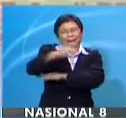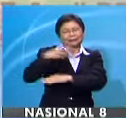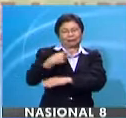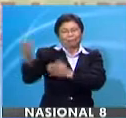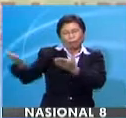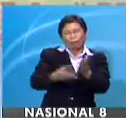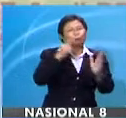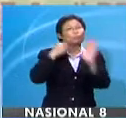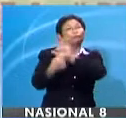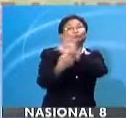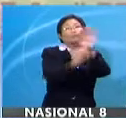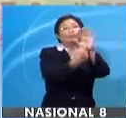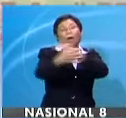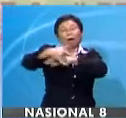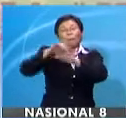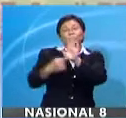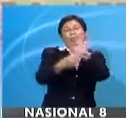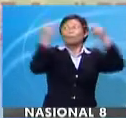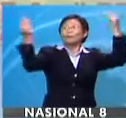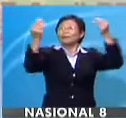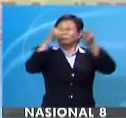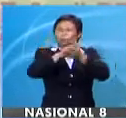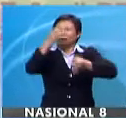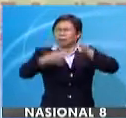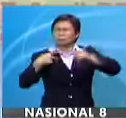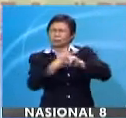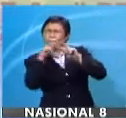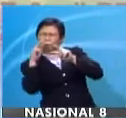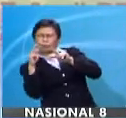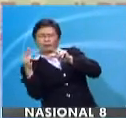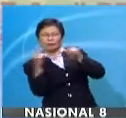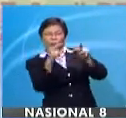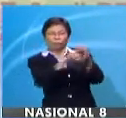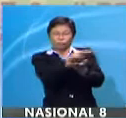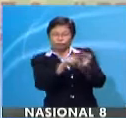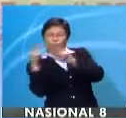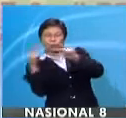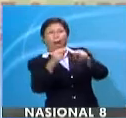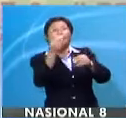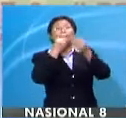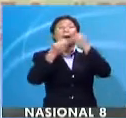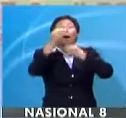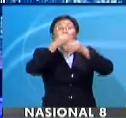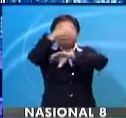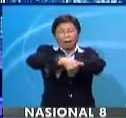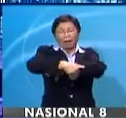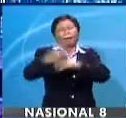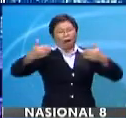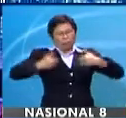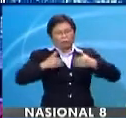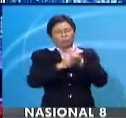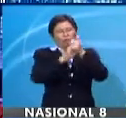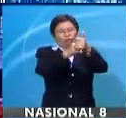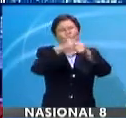bawakan sedikit gambaran awal pada majlis itu, kalau kita boleh saksikan visualnya. Majlis malam gala ini diadakan